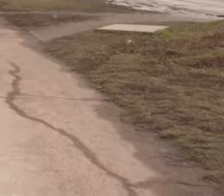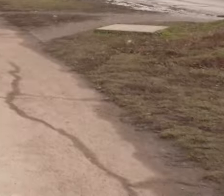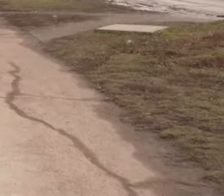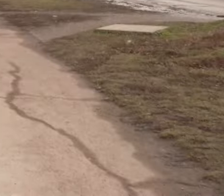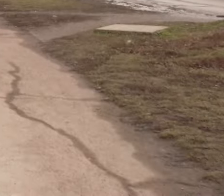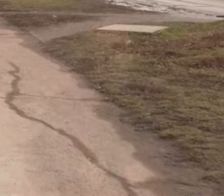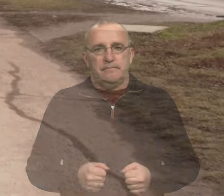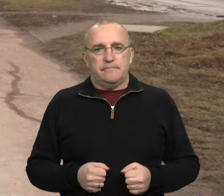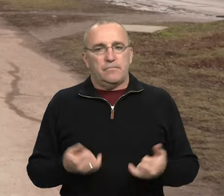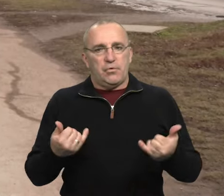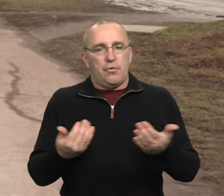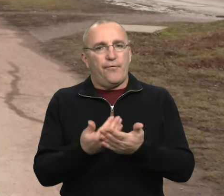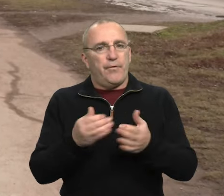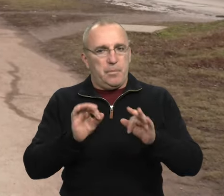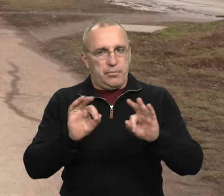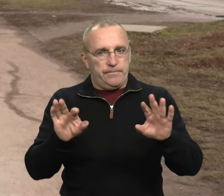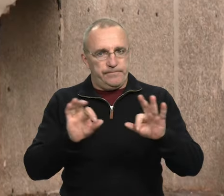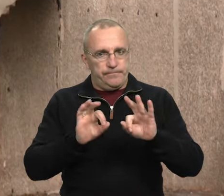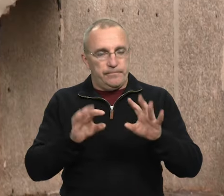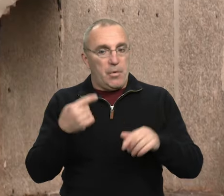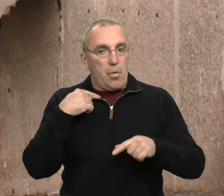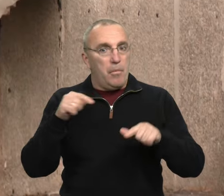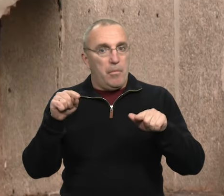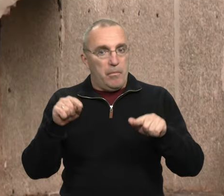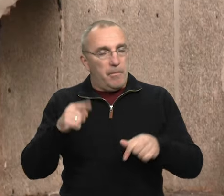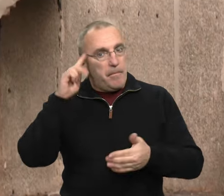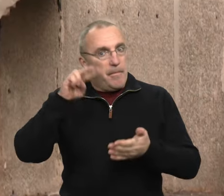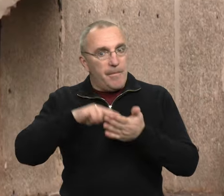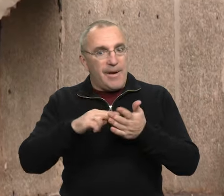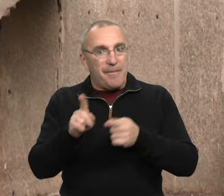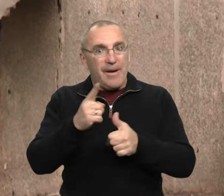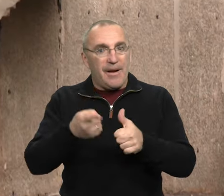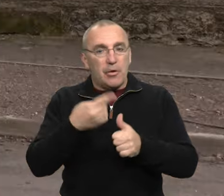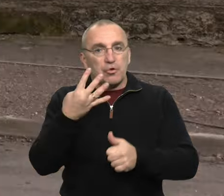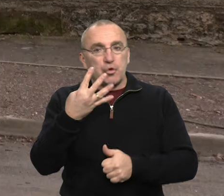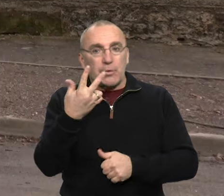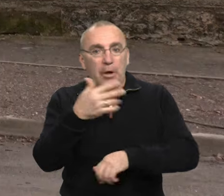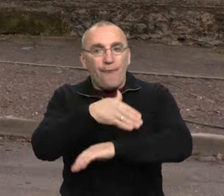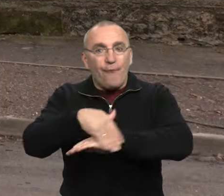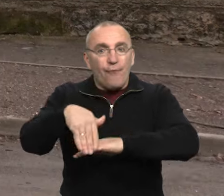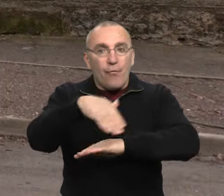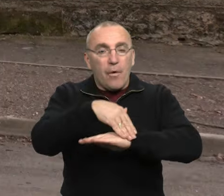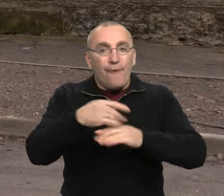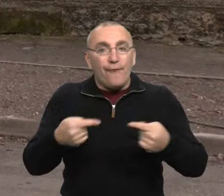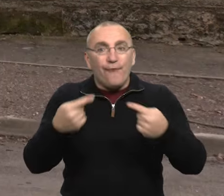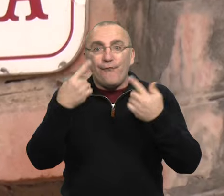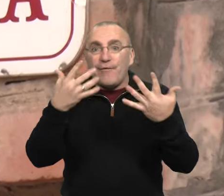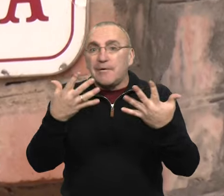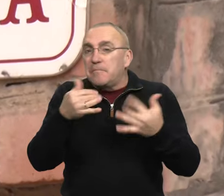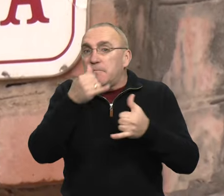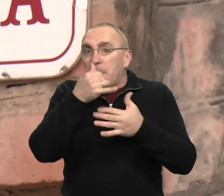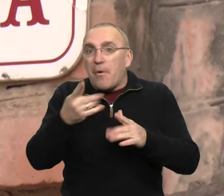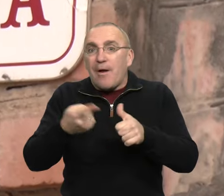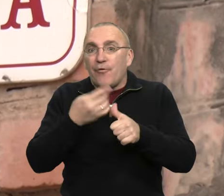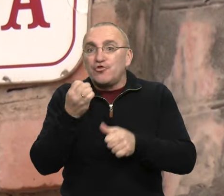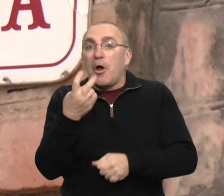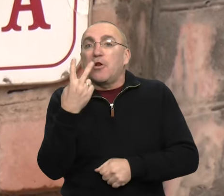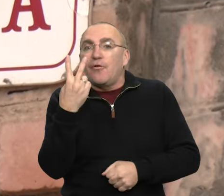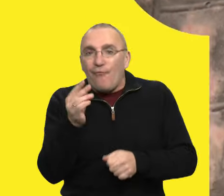соцмережах сьогодні у випуску у кропивницькому планують перейменувати 43 вулиці визначитись не можуть з назвами